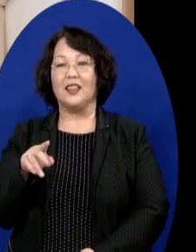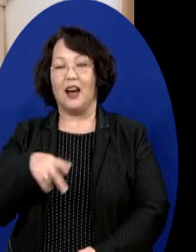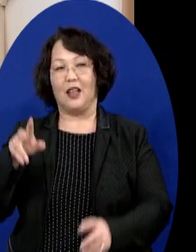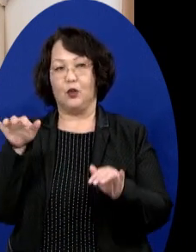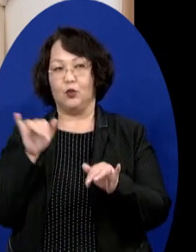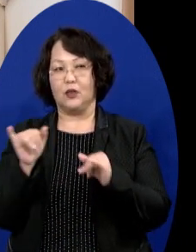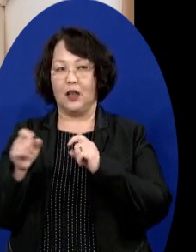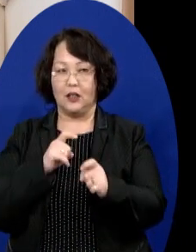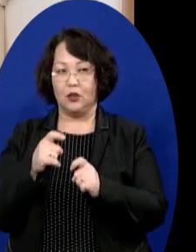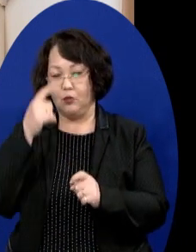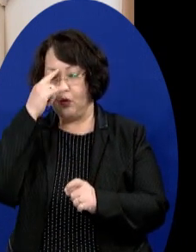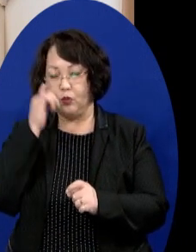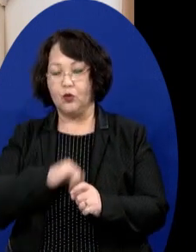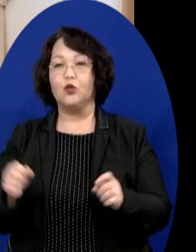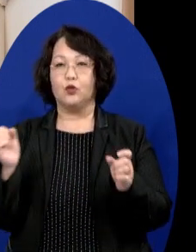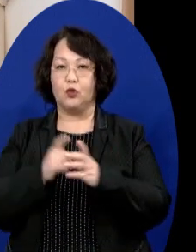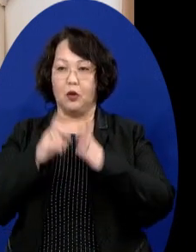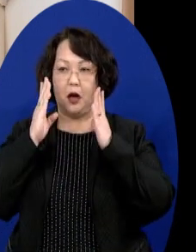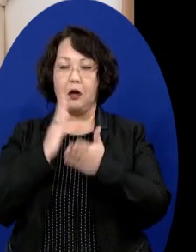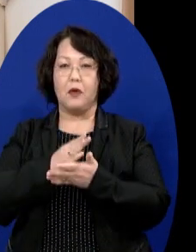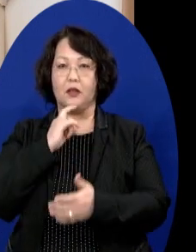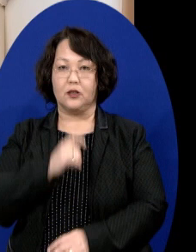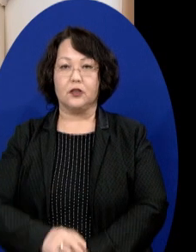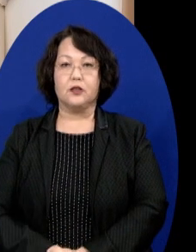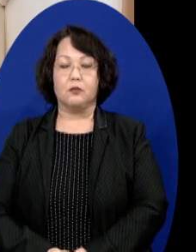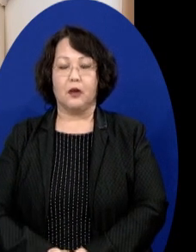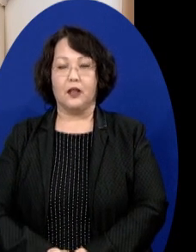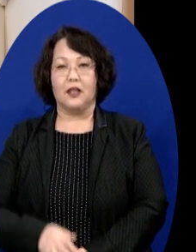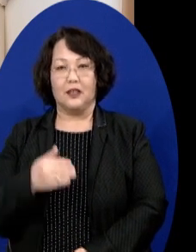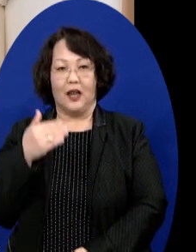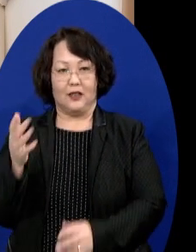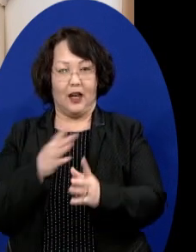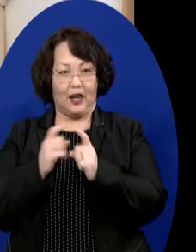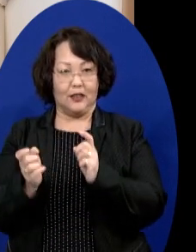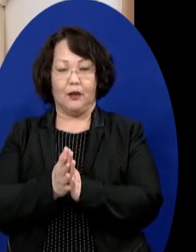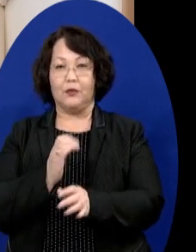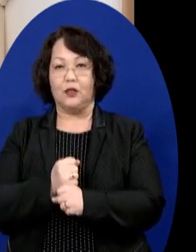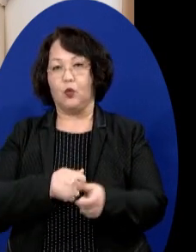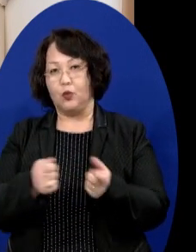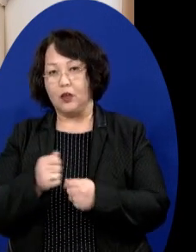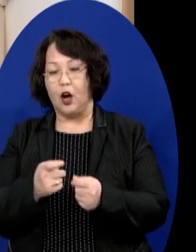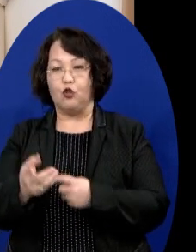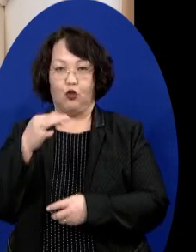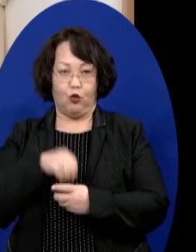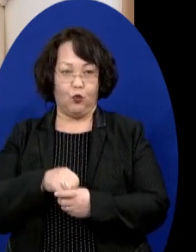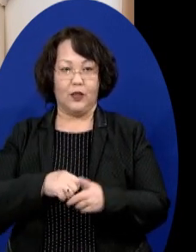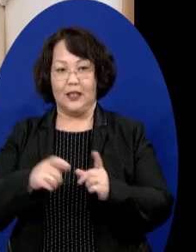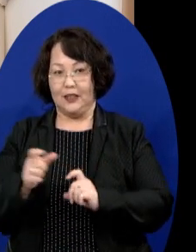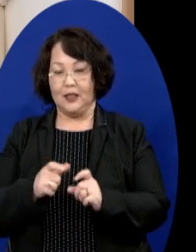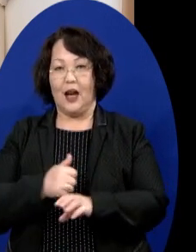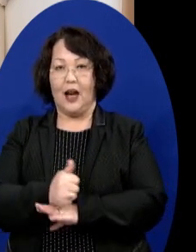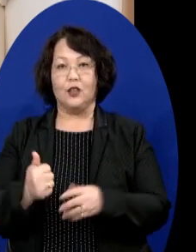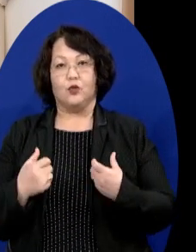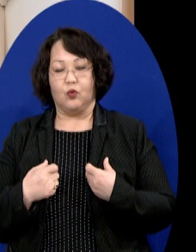харилцаанд Монгол улс чухал ач холбогдол өгдөг болохыг тэмдэглэв. Цаашид харилцаа хамтын ажиллагааг худалдаа, хөрөнгө оруулалт, эдийн засаг,